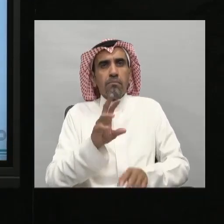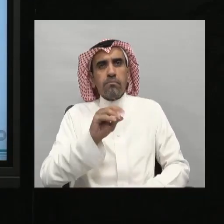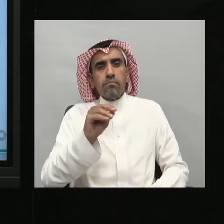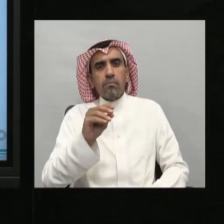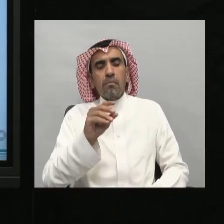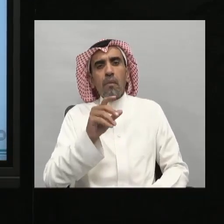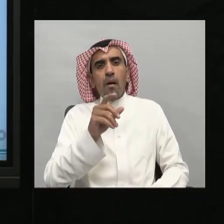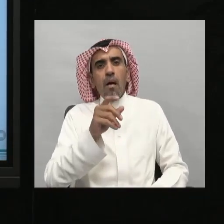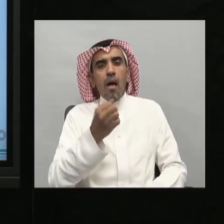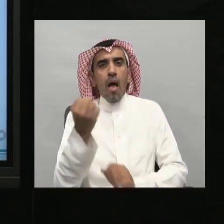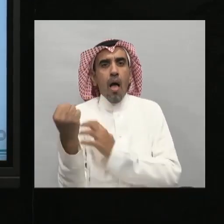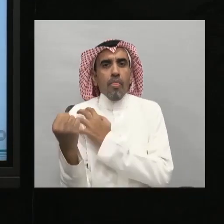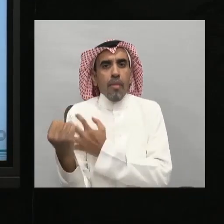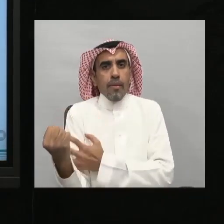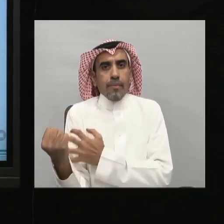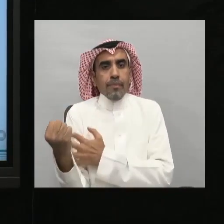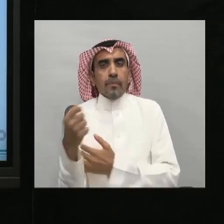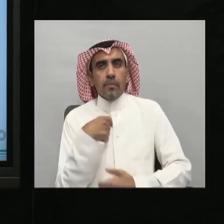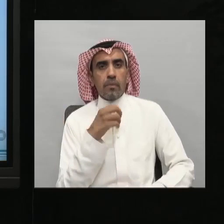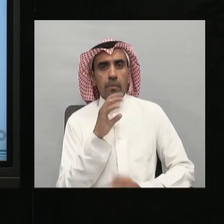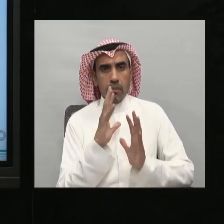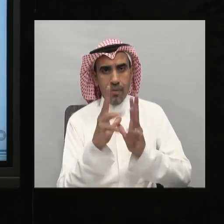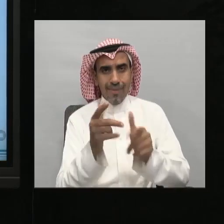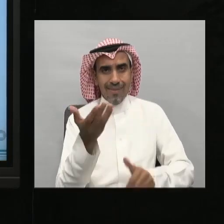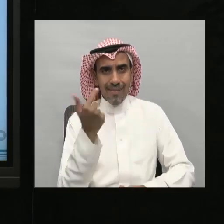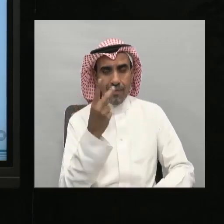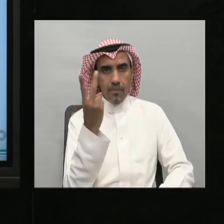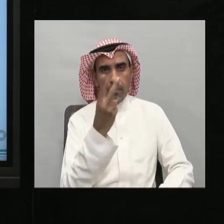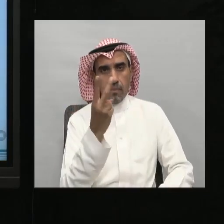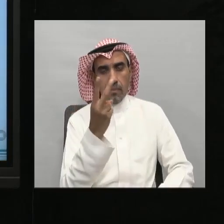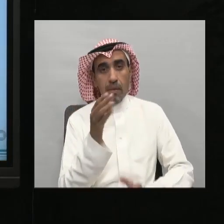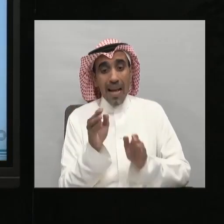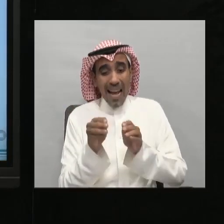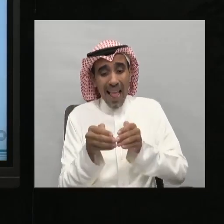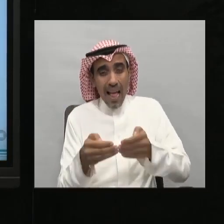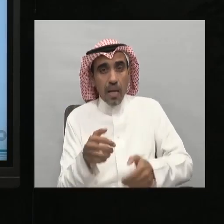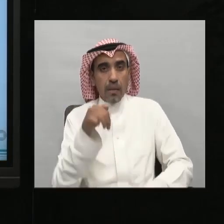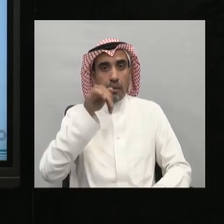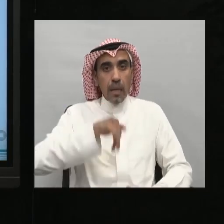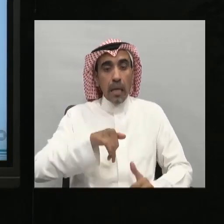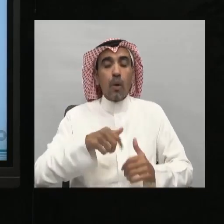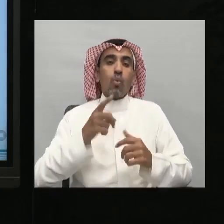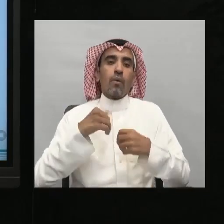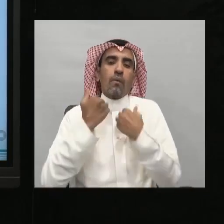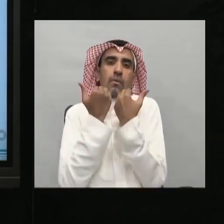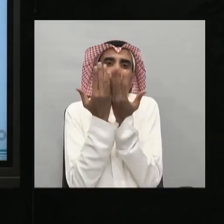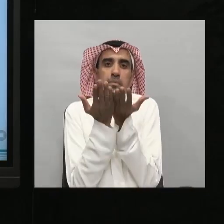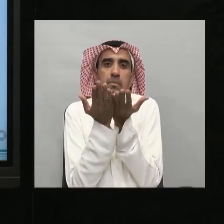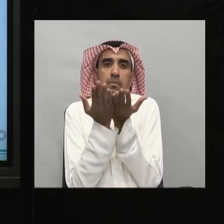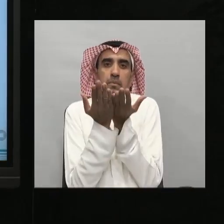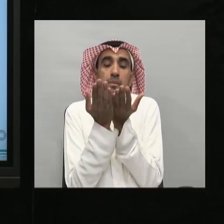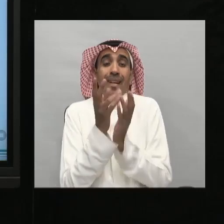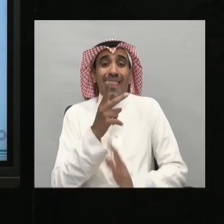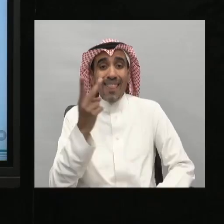ماذا؟ الخلايا. ذكرنا قبل قليل أن هنالك طبقتين من الخلايا، طبقة داخلية وطبقة ماذا؟ خارجية.